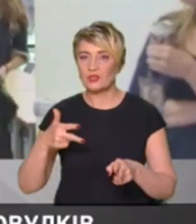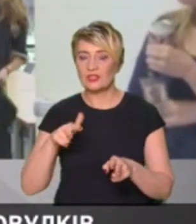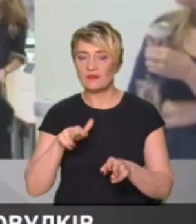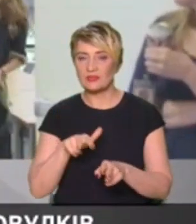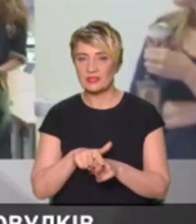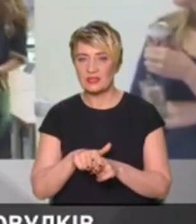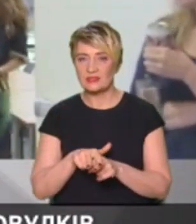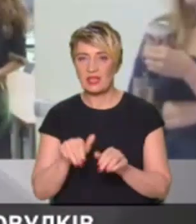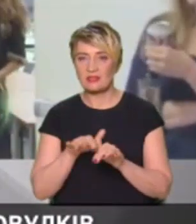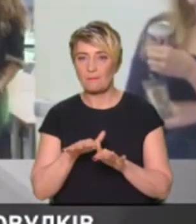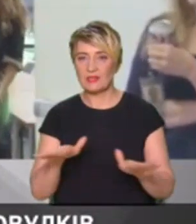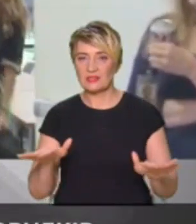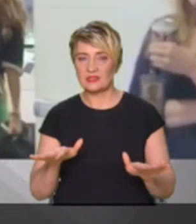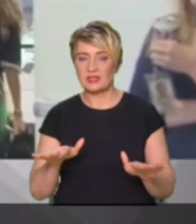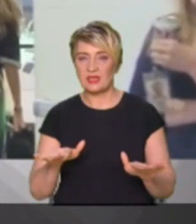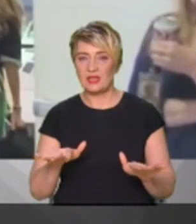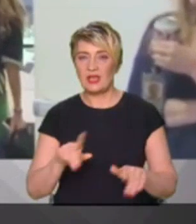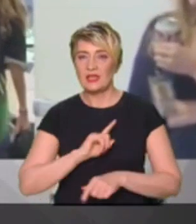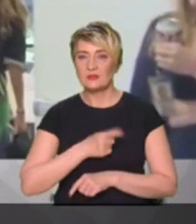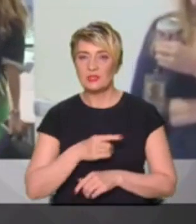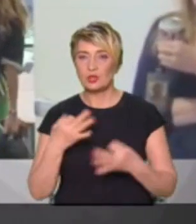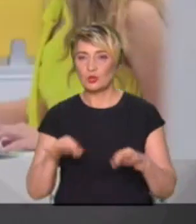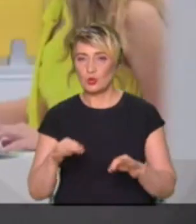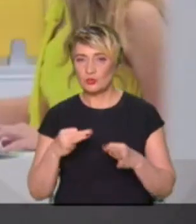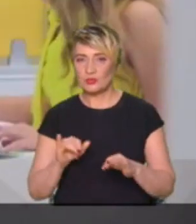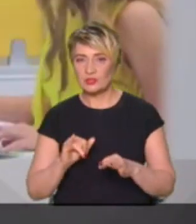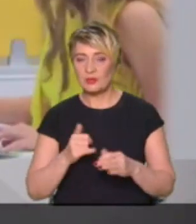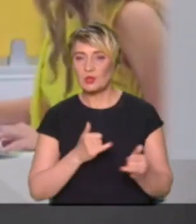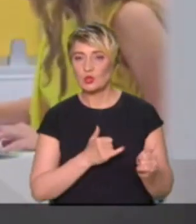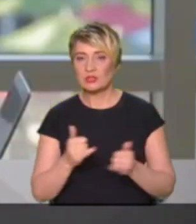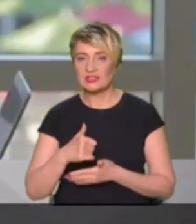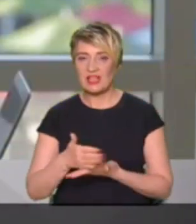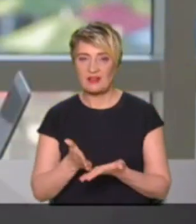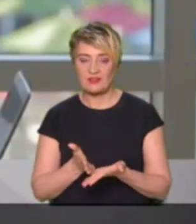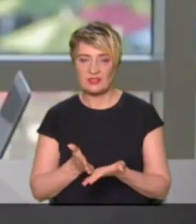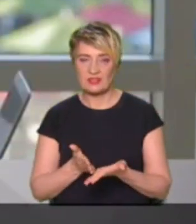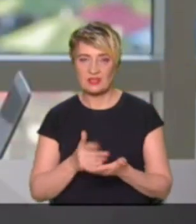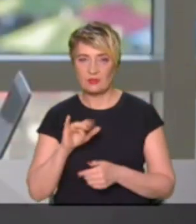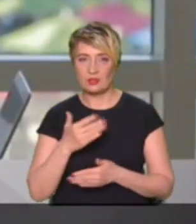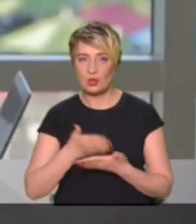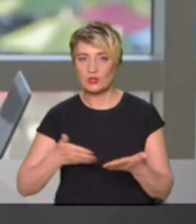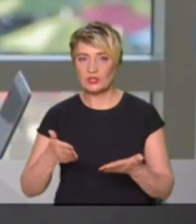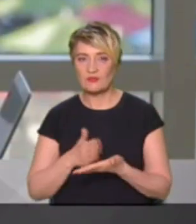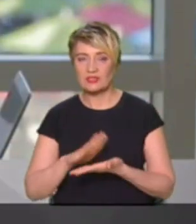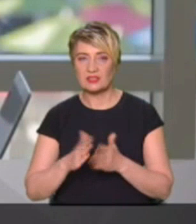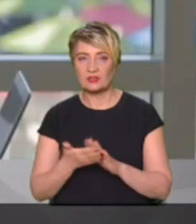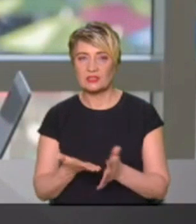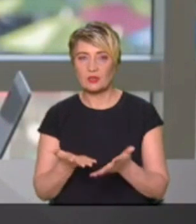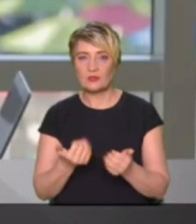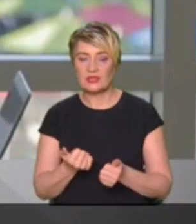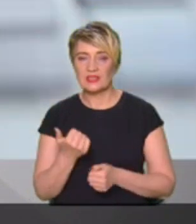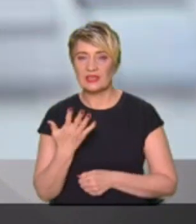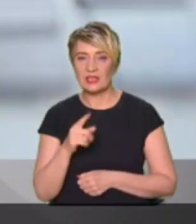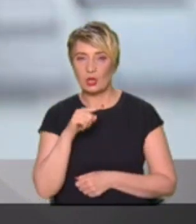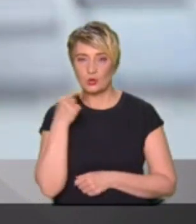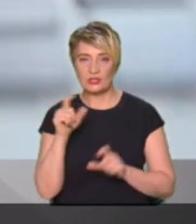і збільшення швидкості доступу до сервісів Google. Повідомлення про розірвання договорів вже отримали кілька російських компаній,